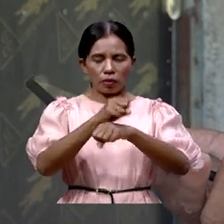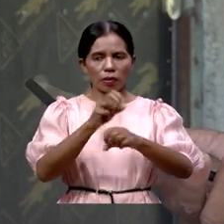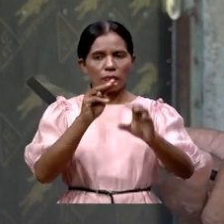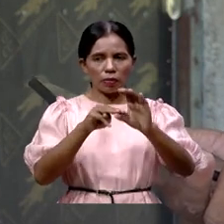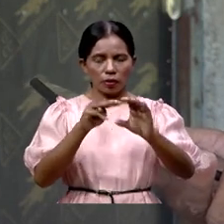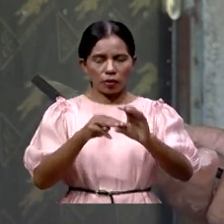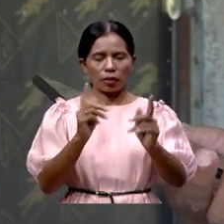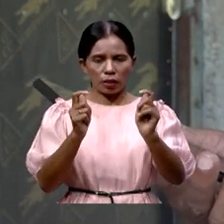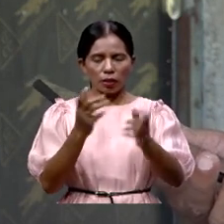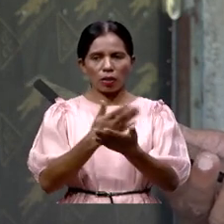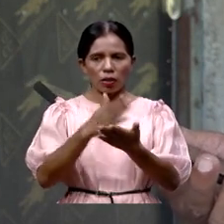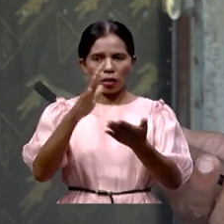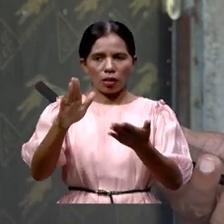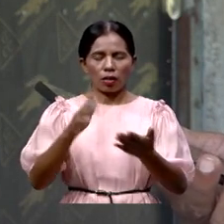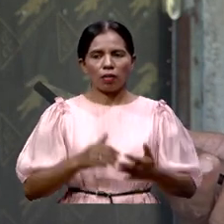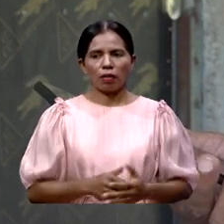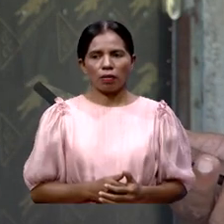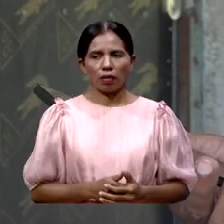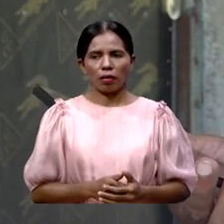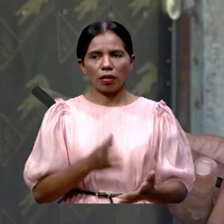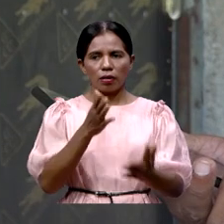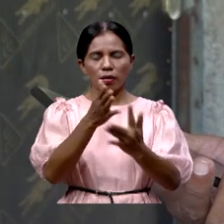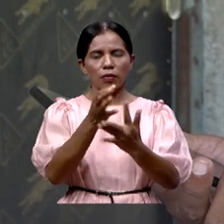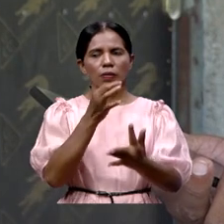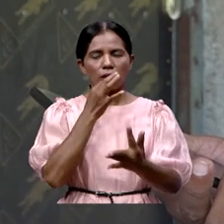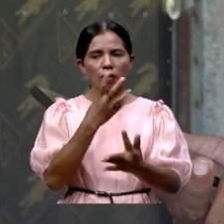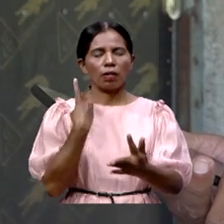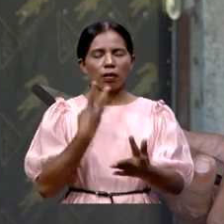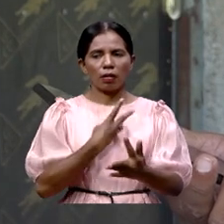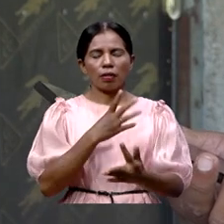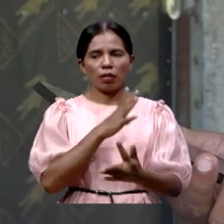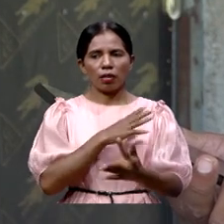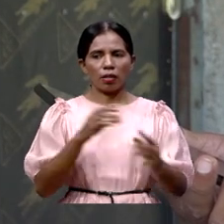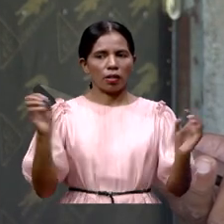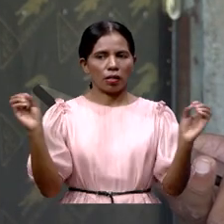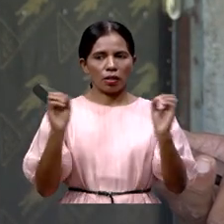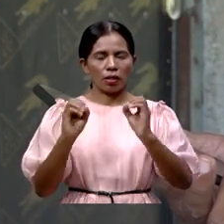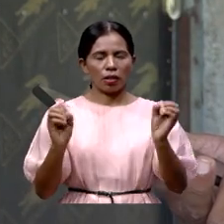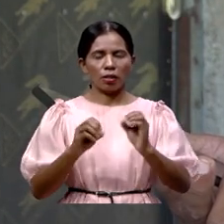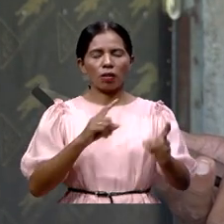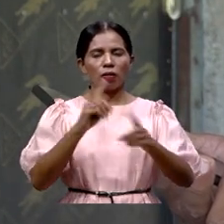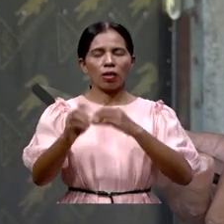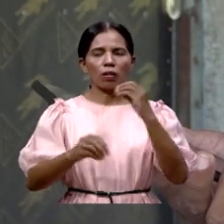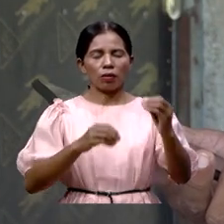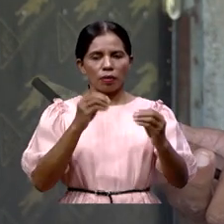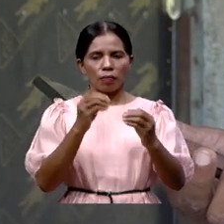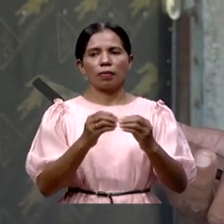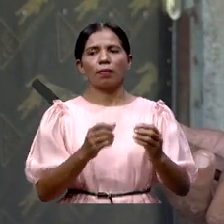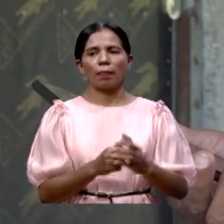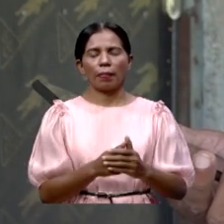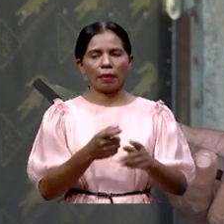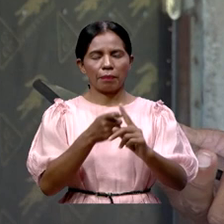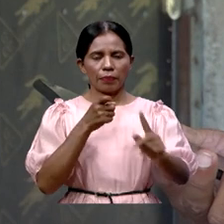halo koko hala asih subahan ami heng laya display rumah ga usi